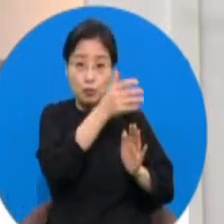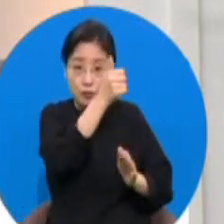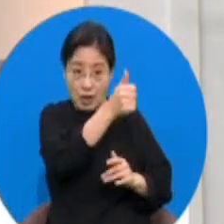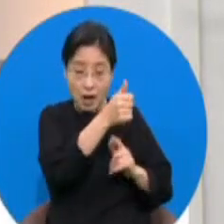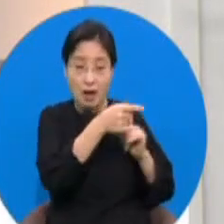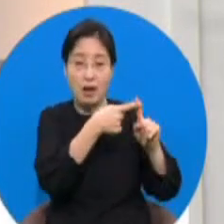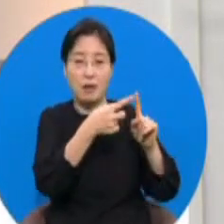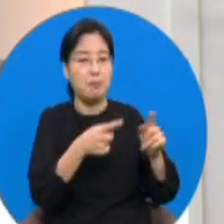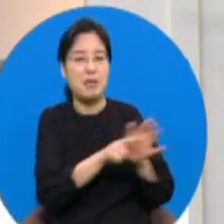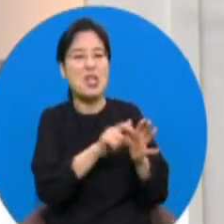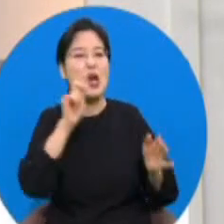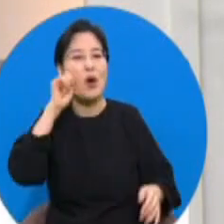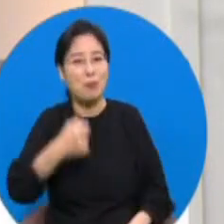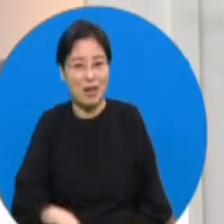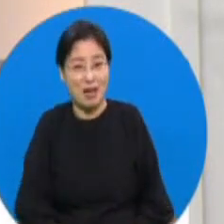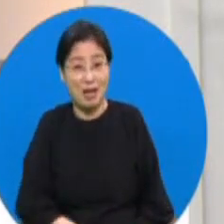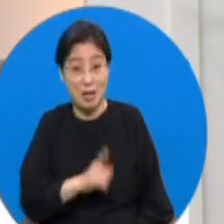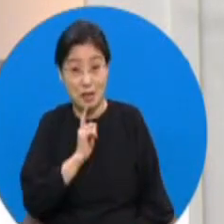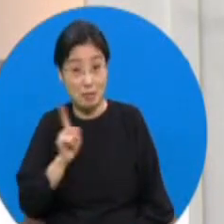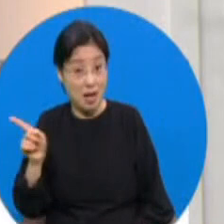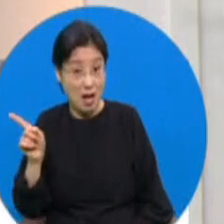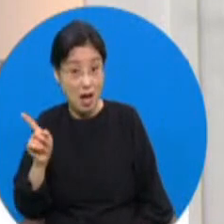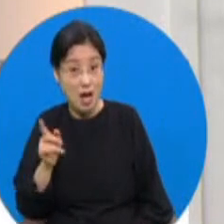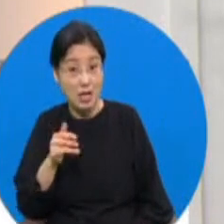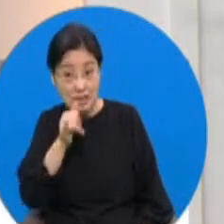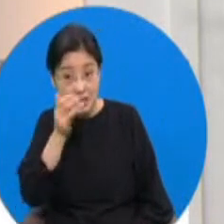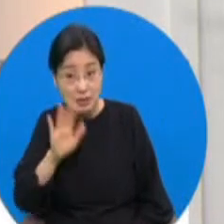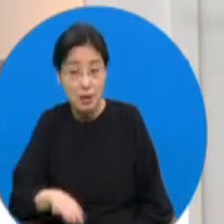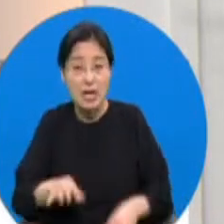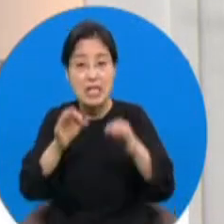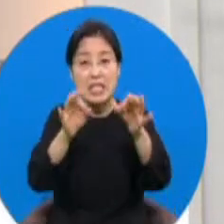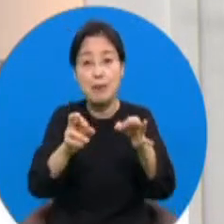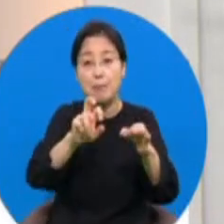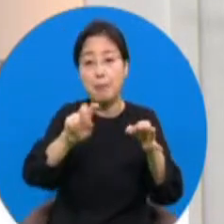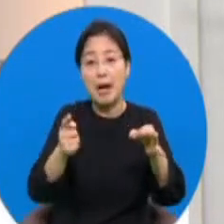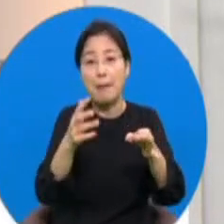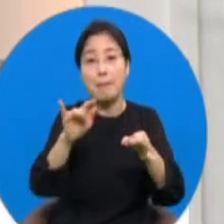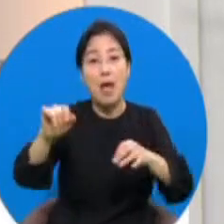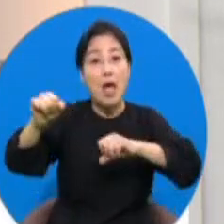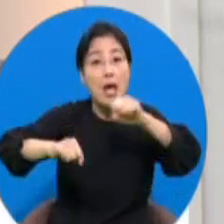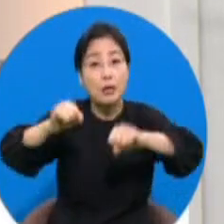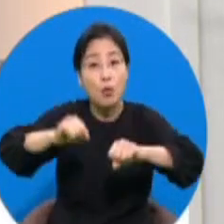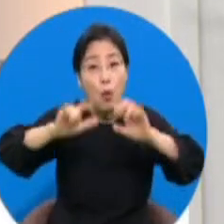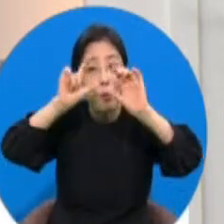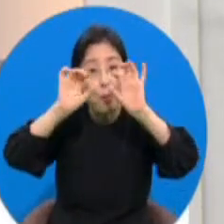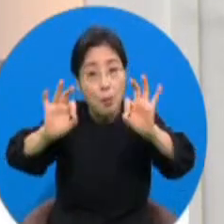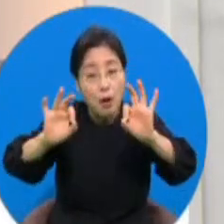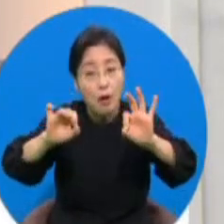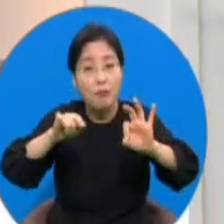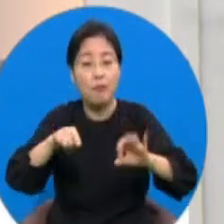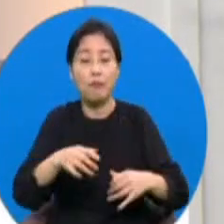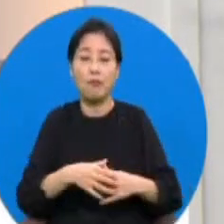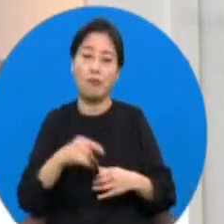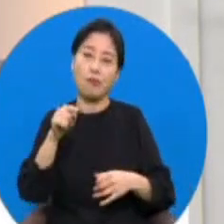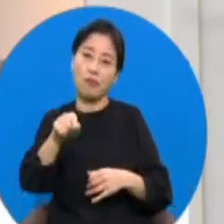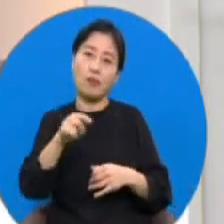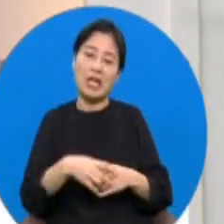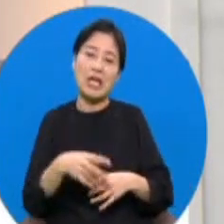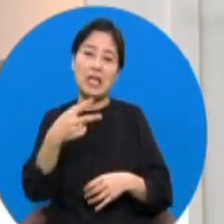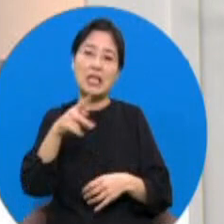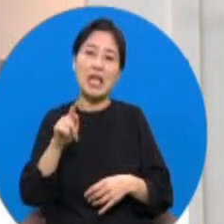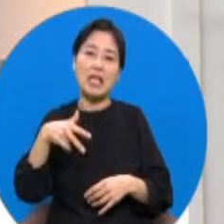신빙성을 더해주는 어떻게 보면 보강증거가 될수 있는 거예요. 그래서 김만배 씨는 계속 아니다고 얘기는 하고